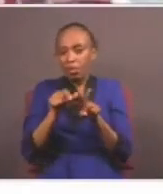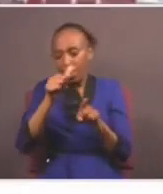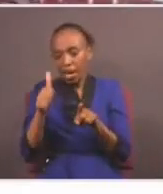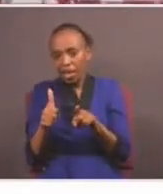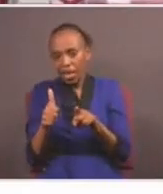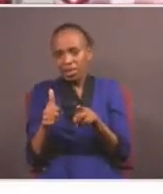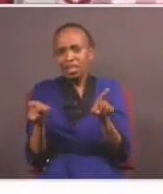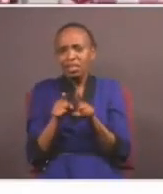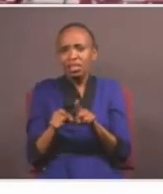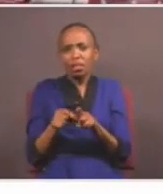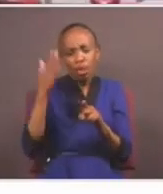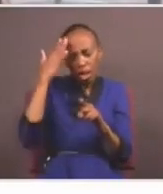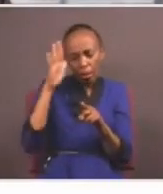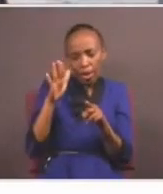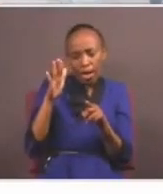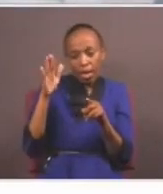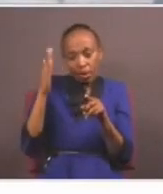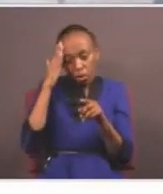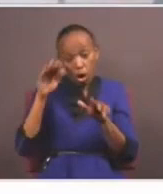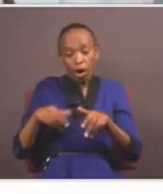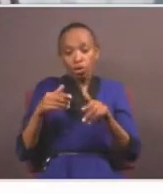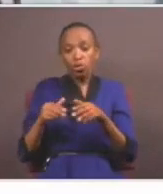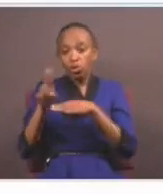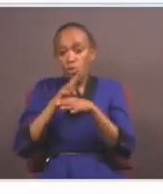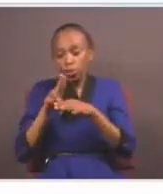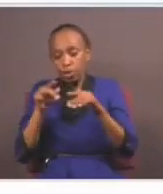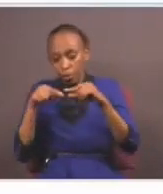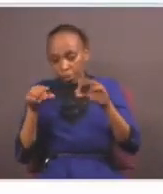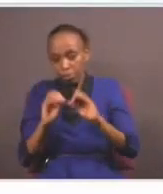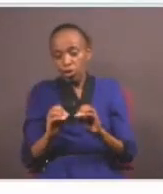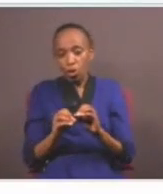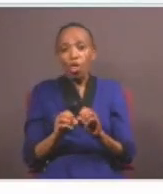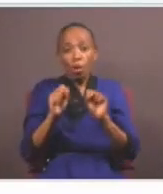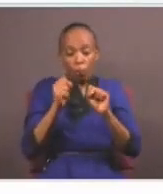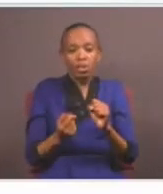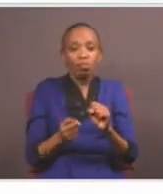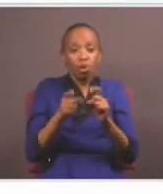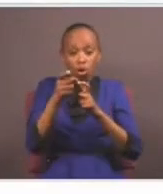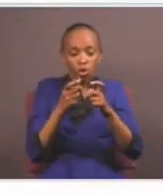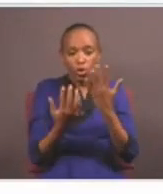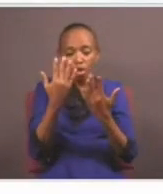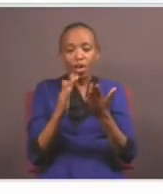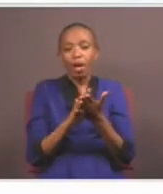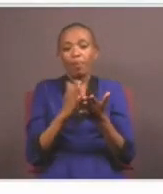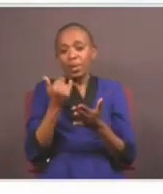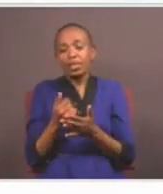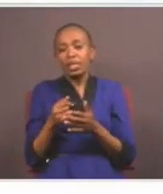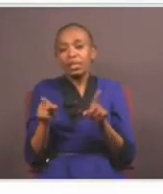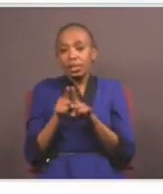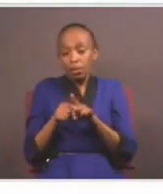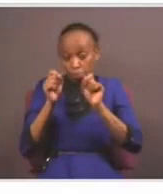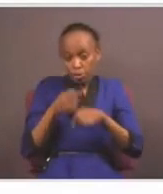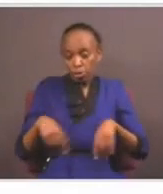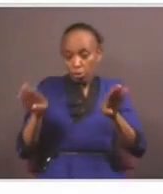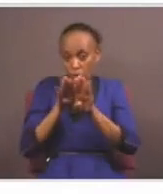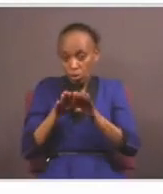walikuwa hawajazoea ile kuconnect zile pipe. Sasa ule moto usingekuwa mkubwa zaidi ya hapo. Gesi unaweza kuwa umefunga lakini